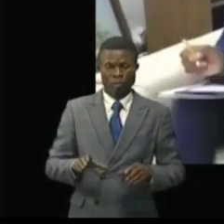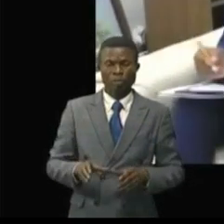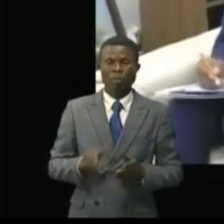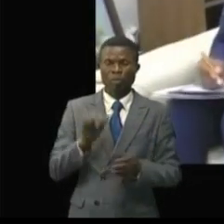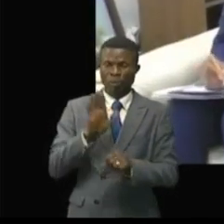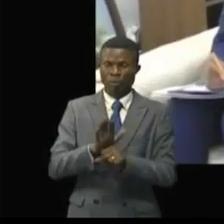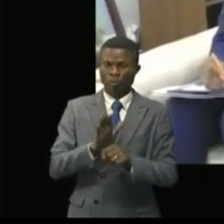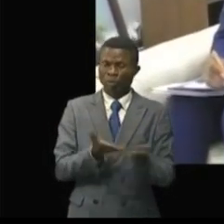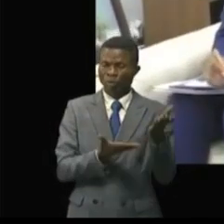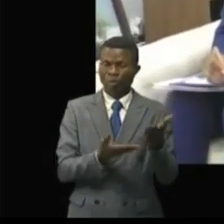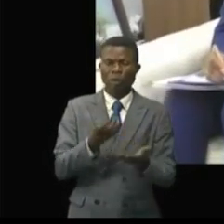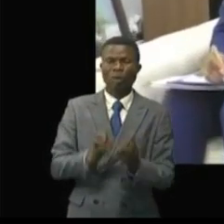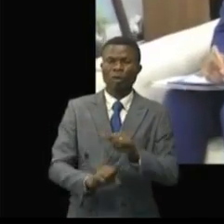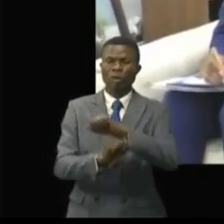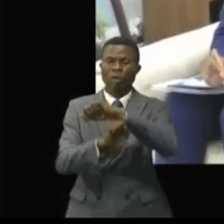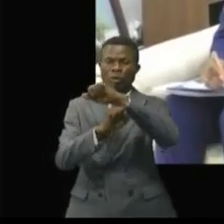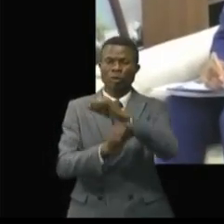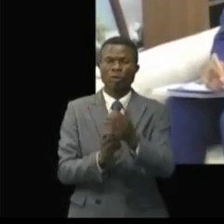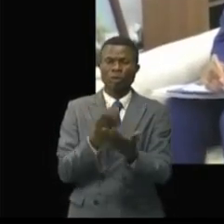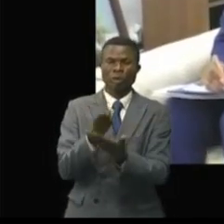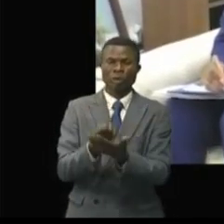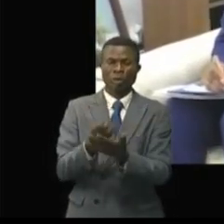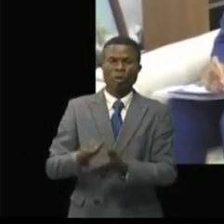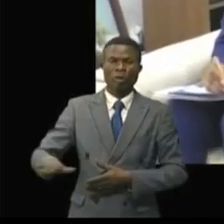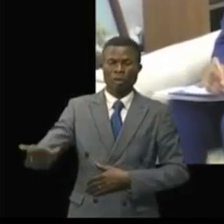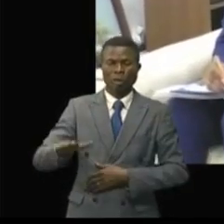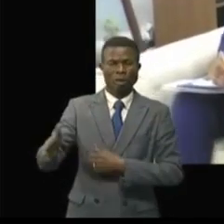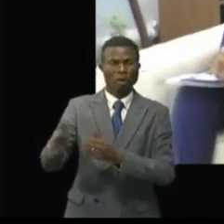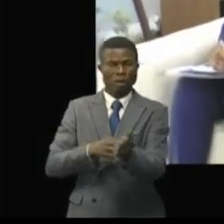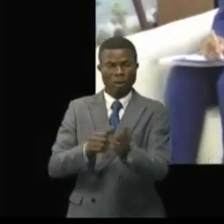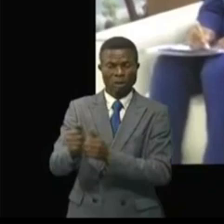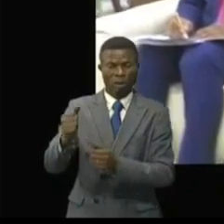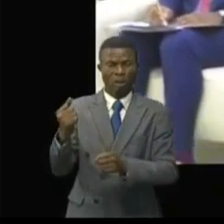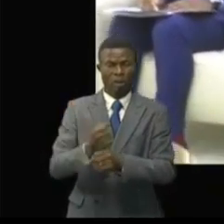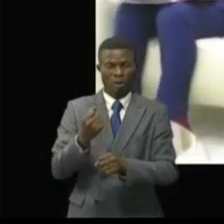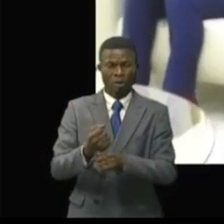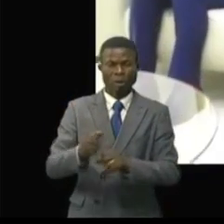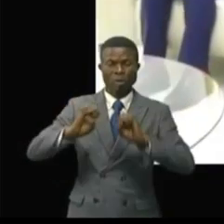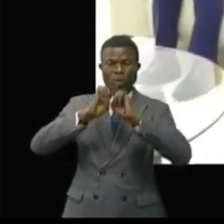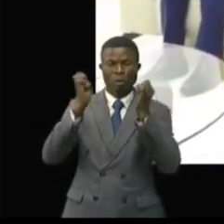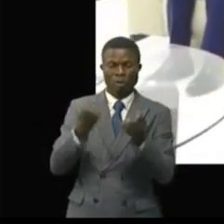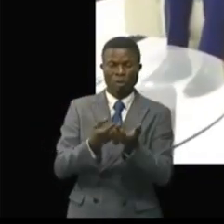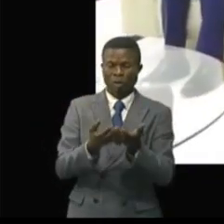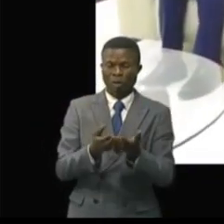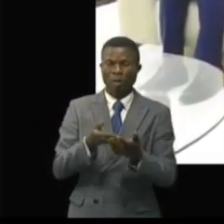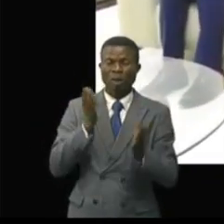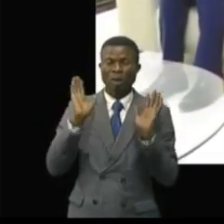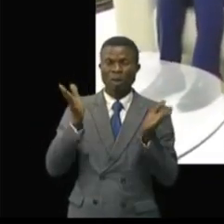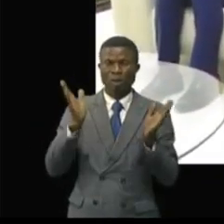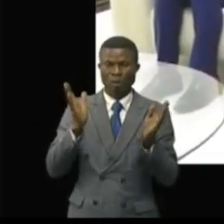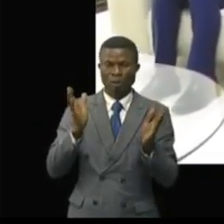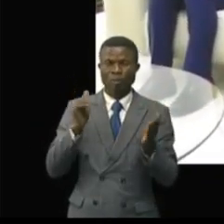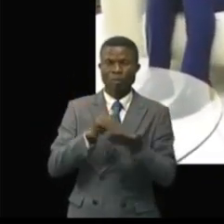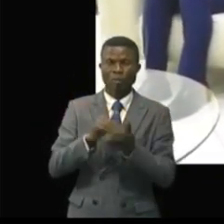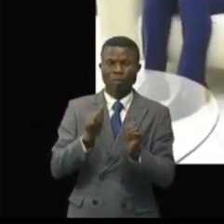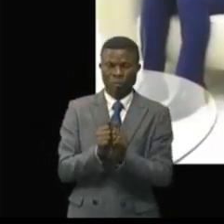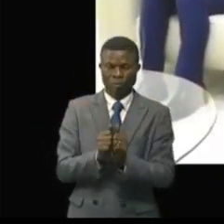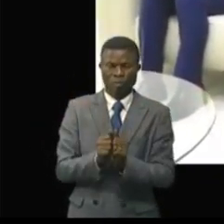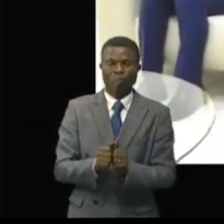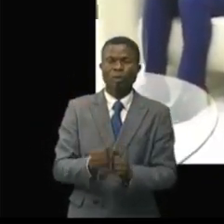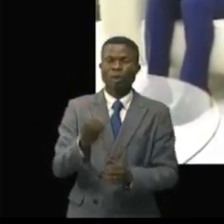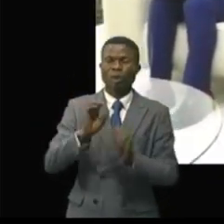jouer dans l'économie nationale. La perturbation du fonctionnement de la SNCC a un impact direct sur les paniers de la